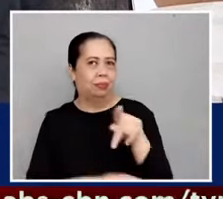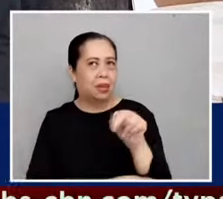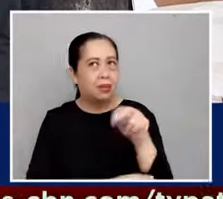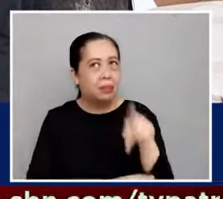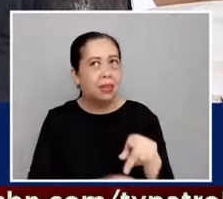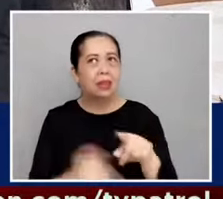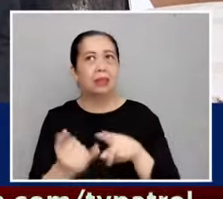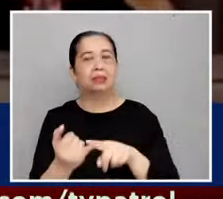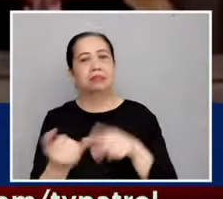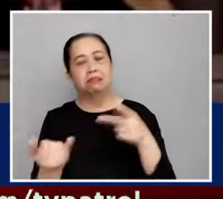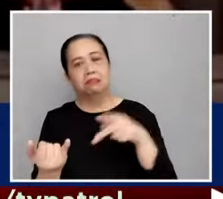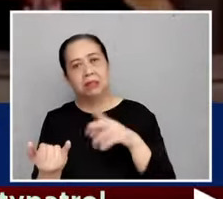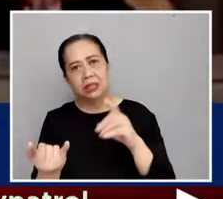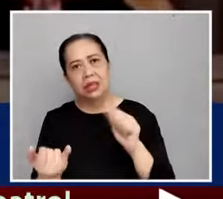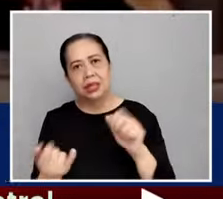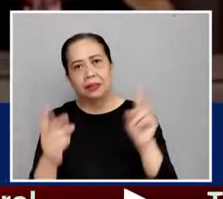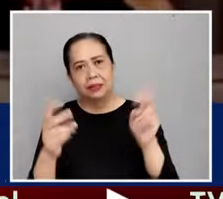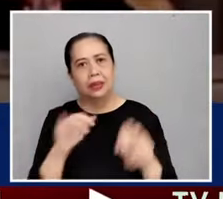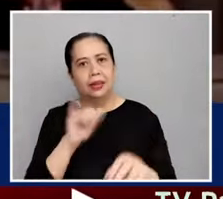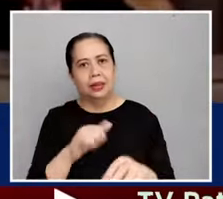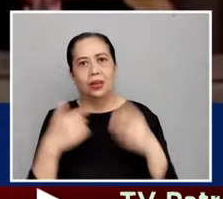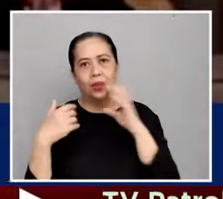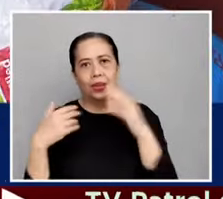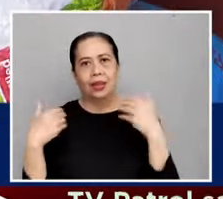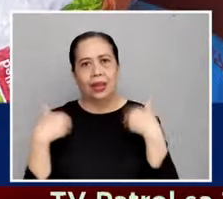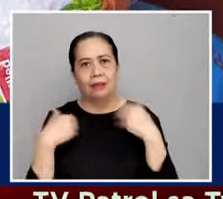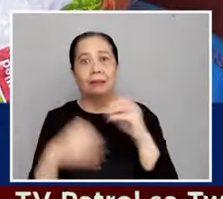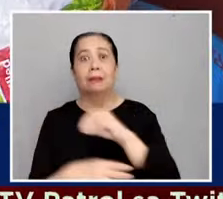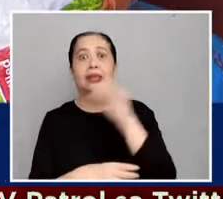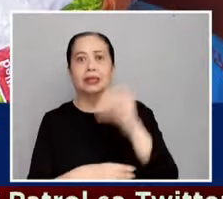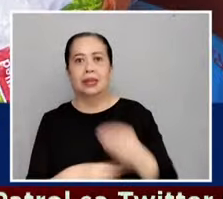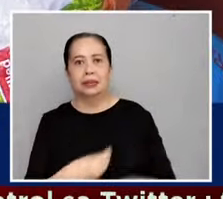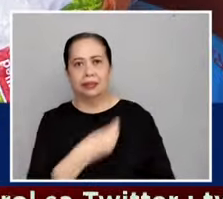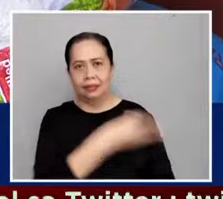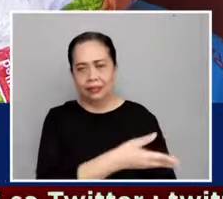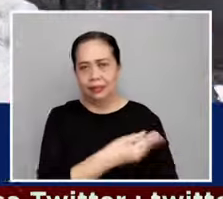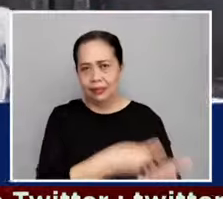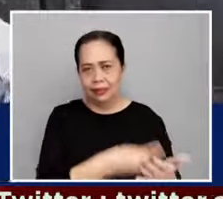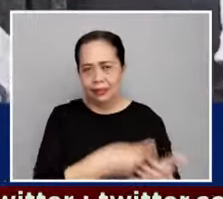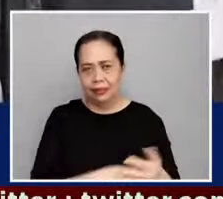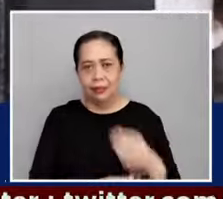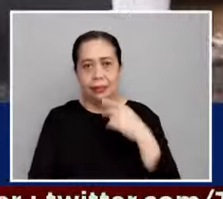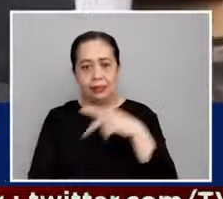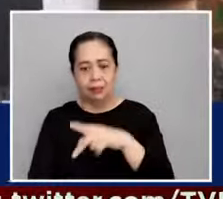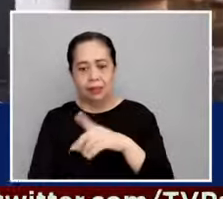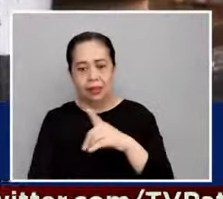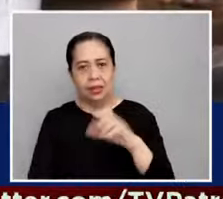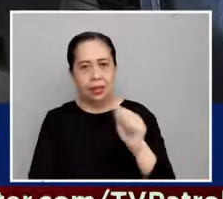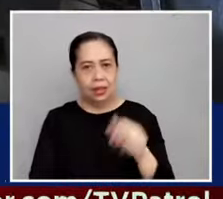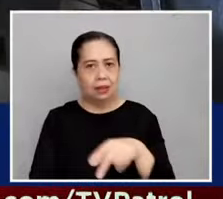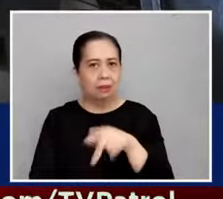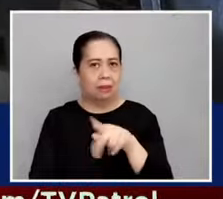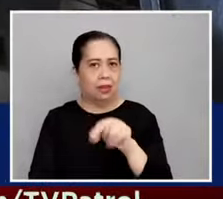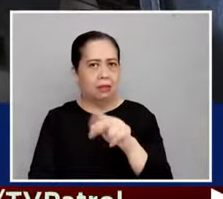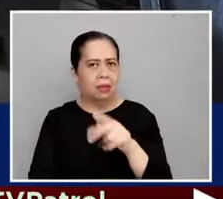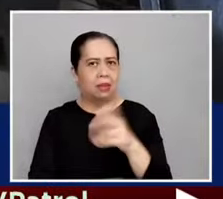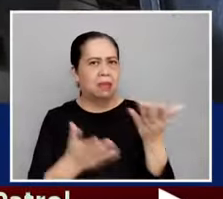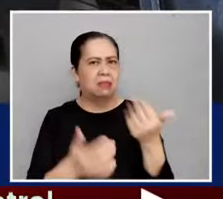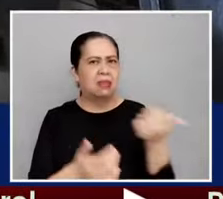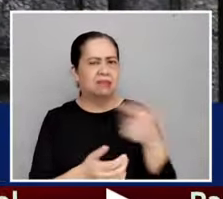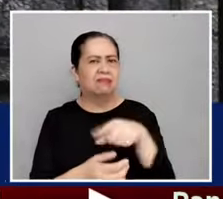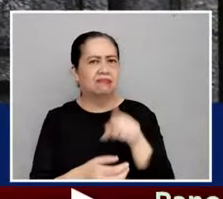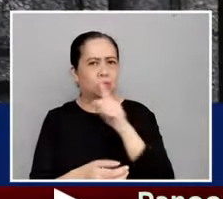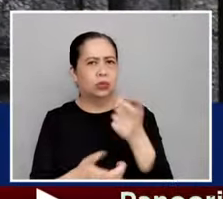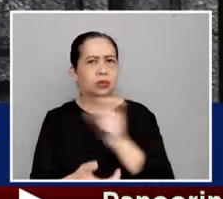ng PDEA. Doon siya magkakaroon ng porsyento. Ayon sa PDEA at PNP, posibleng may ibang tiwali na sangkot